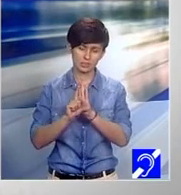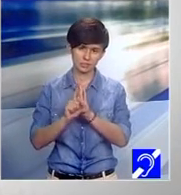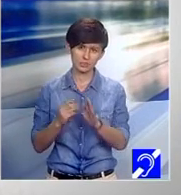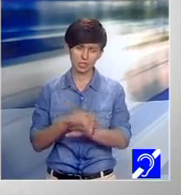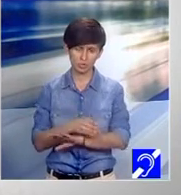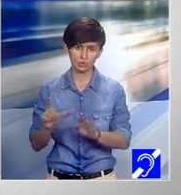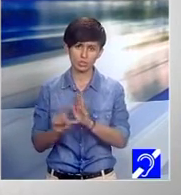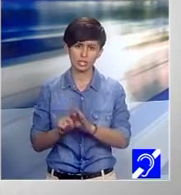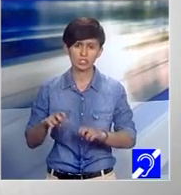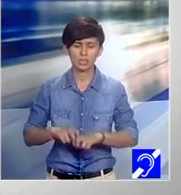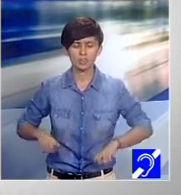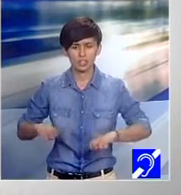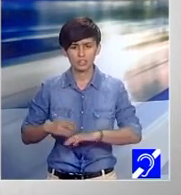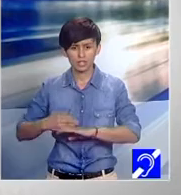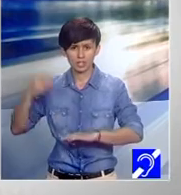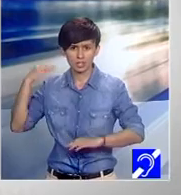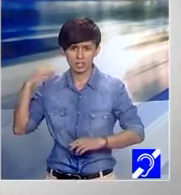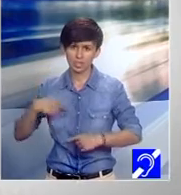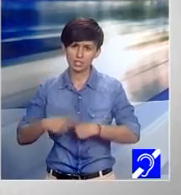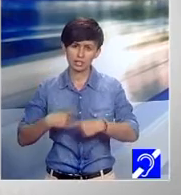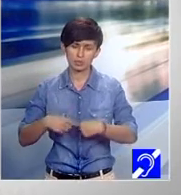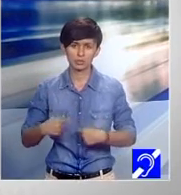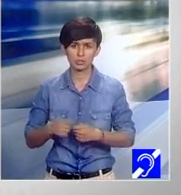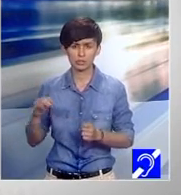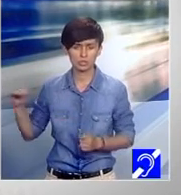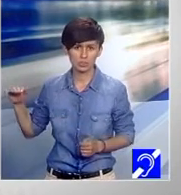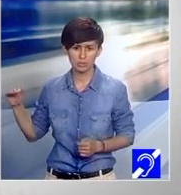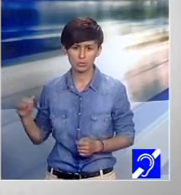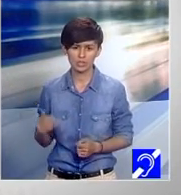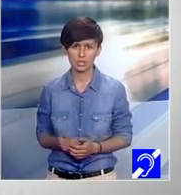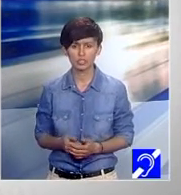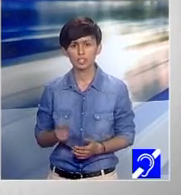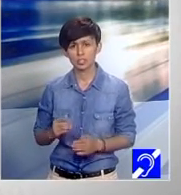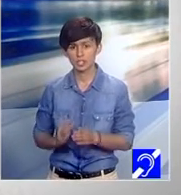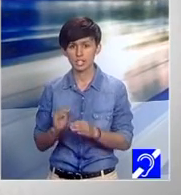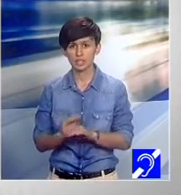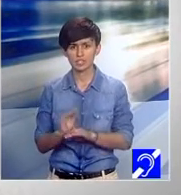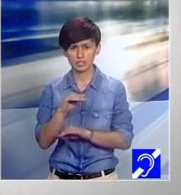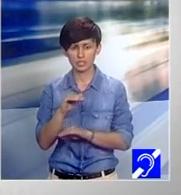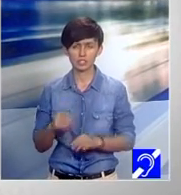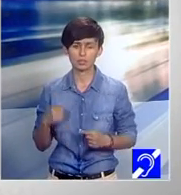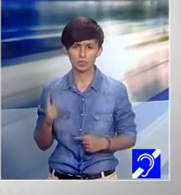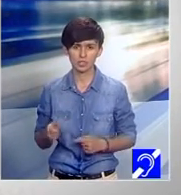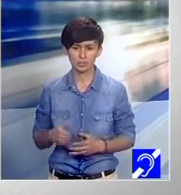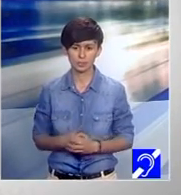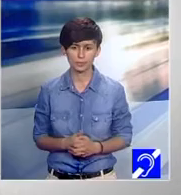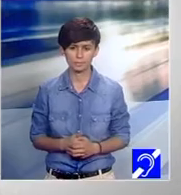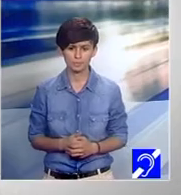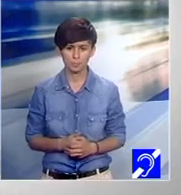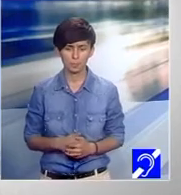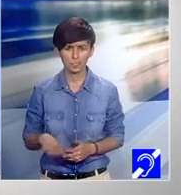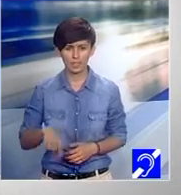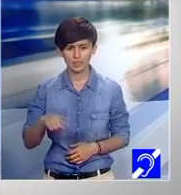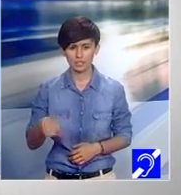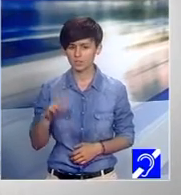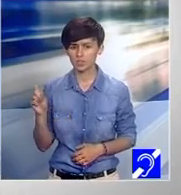în 1966, screeningul pentru fenilcetonuria a devenit obligatoriu. Deci noi n-am găsit încă guvernatorul. Asta